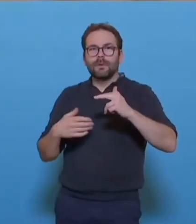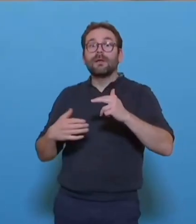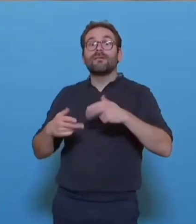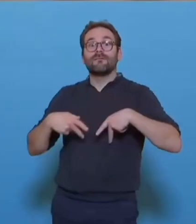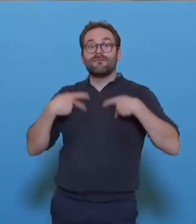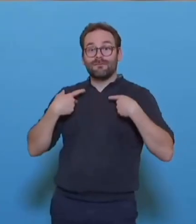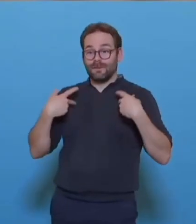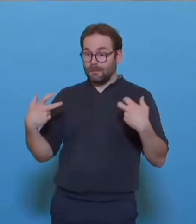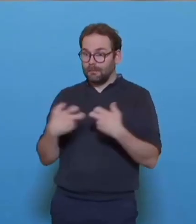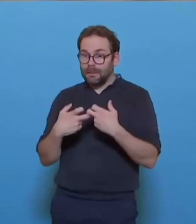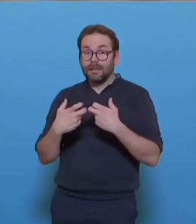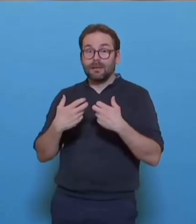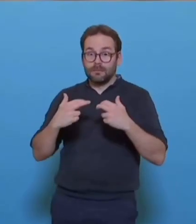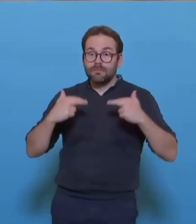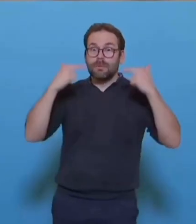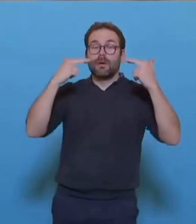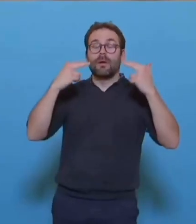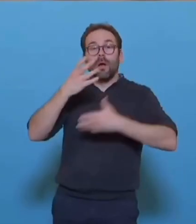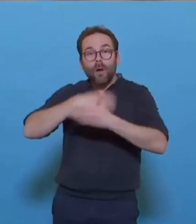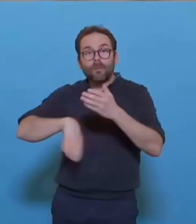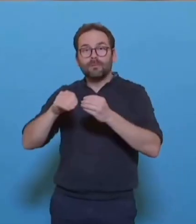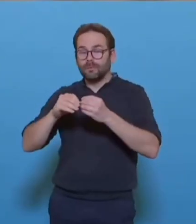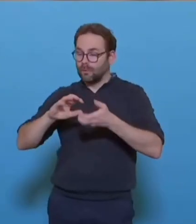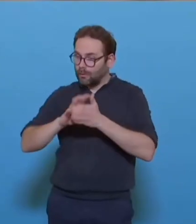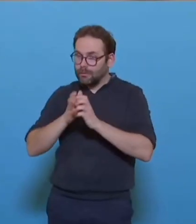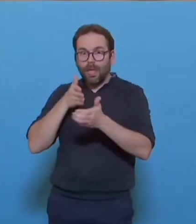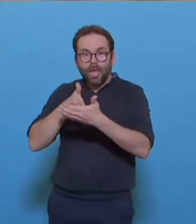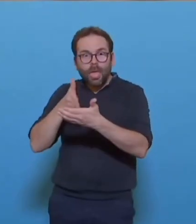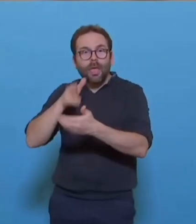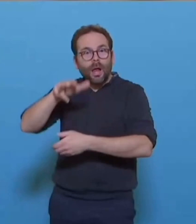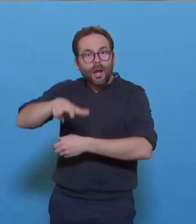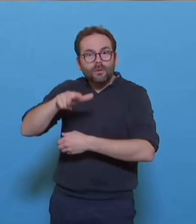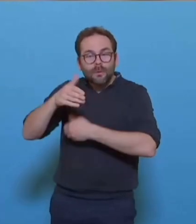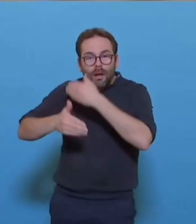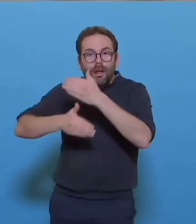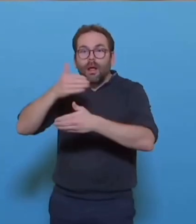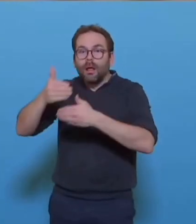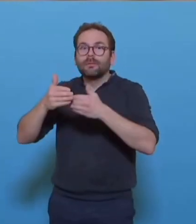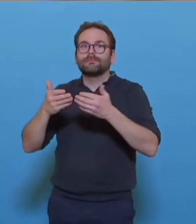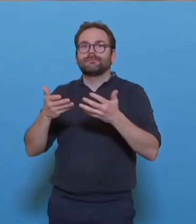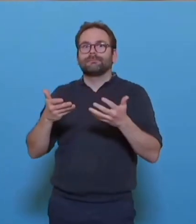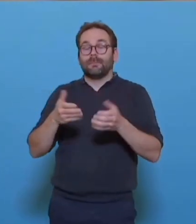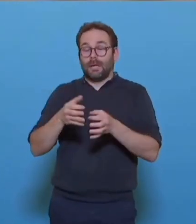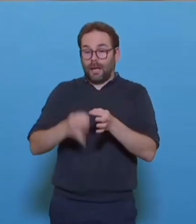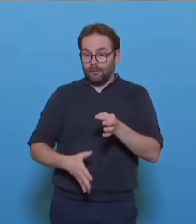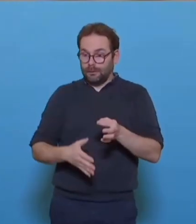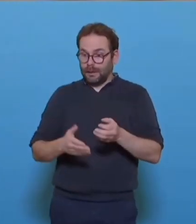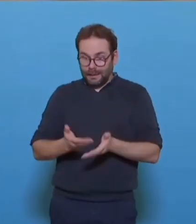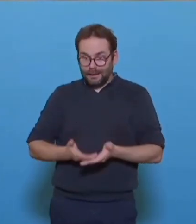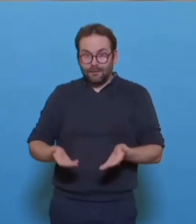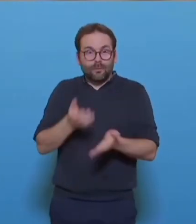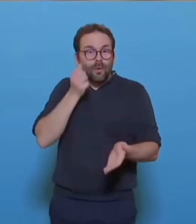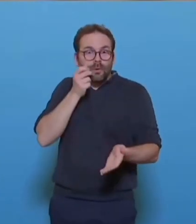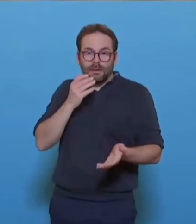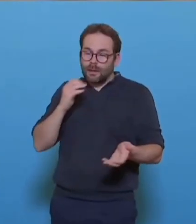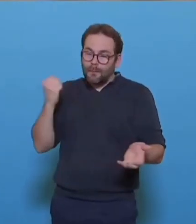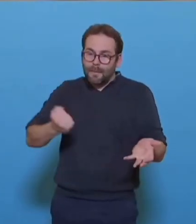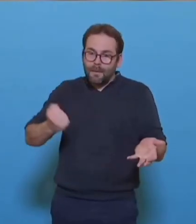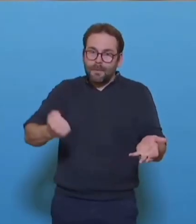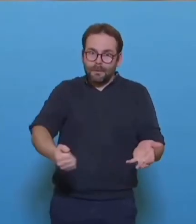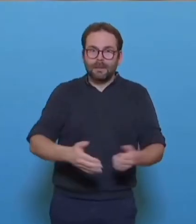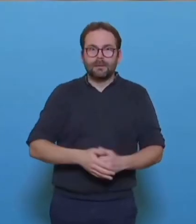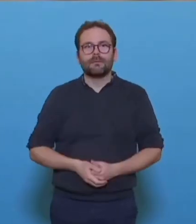vie, combinée à des difficultés croissantes pour accéder à des logements abordables, aggrave leur quotidien. Ces jeunes,